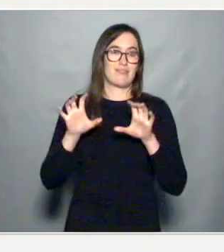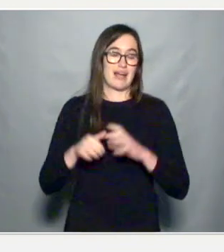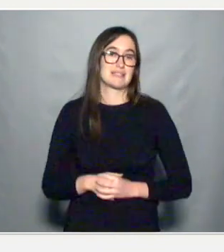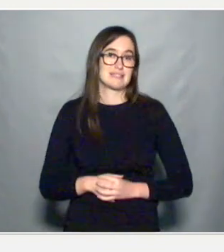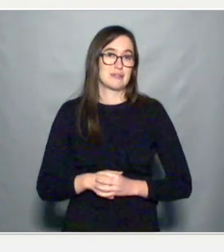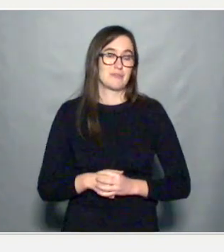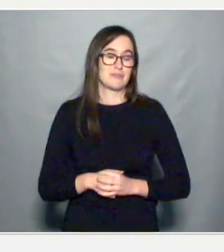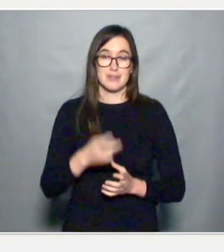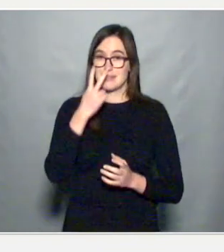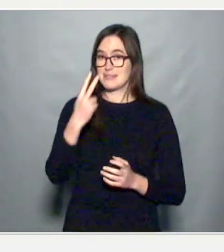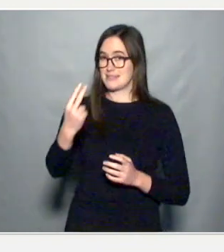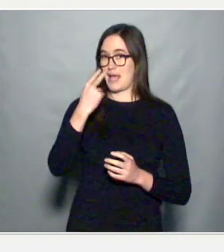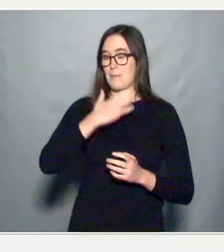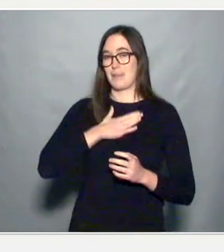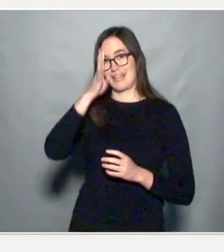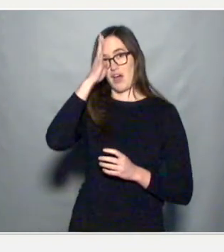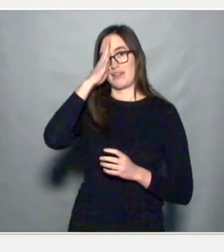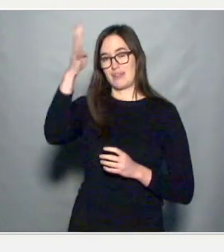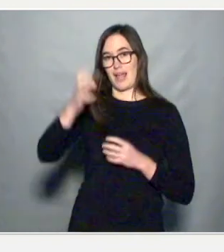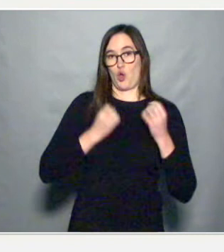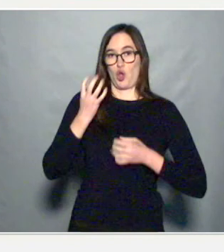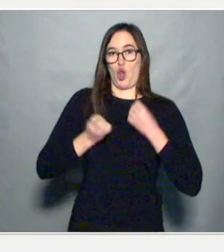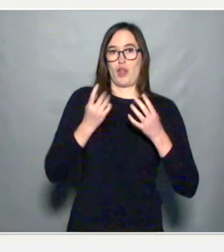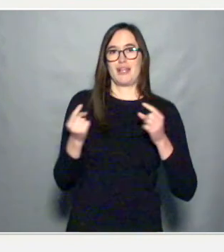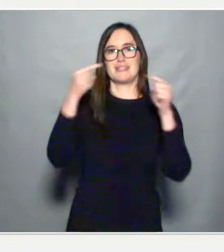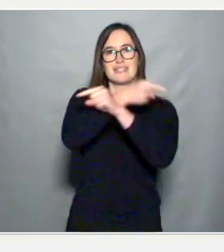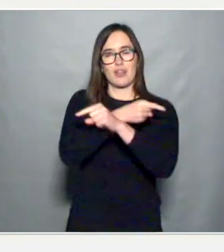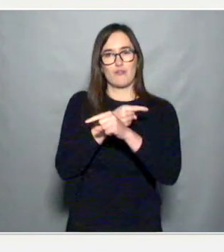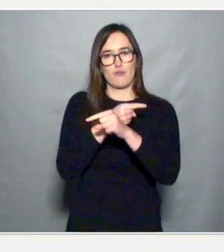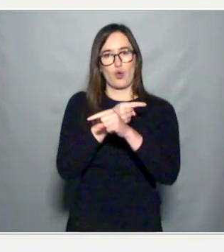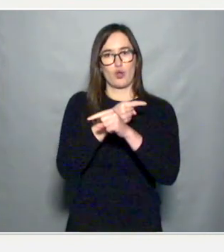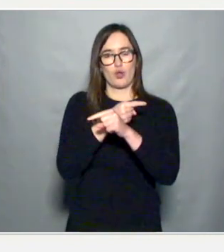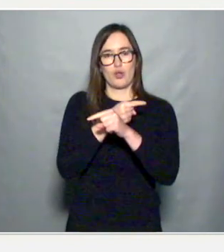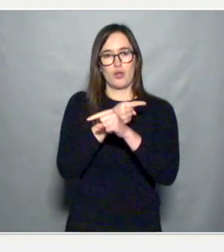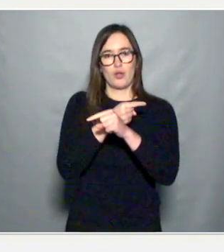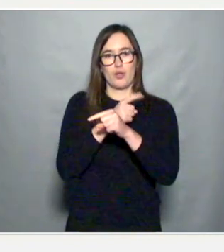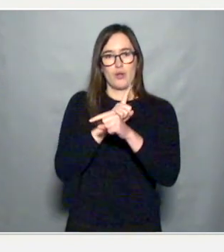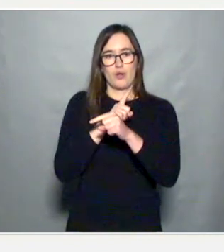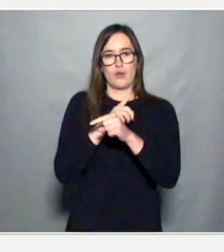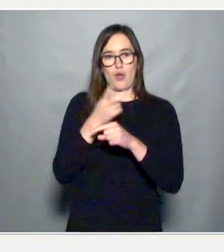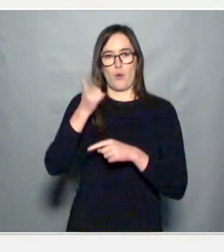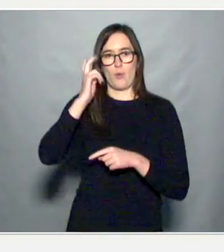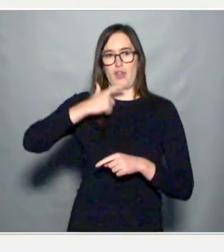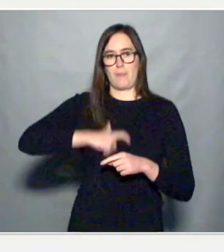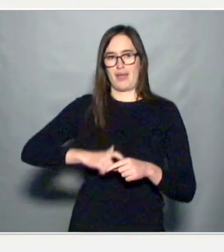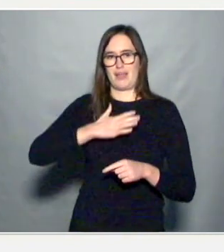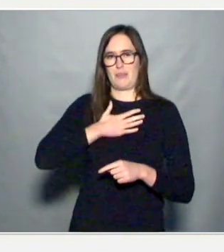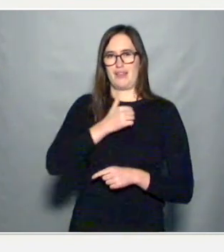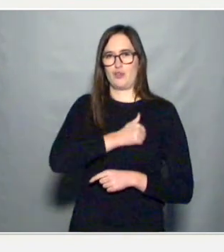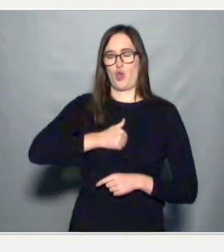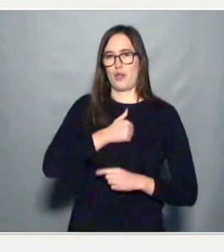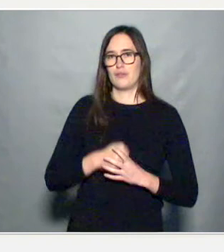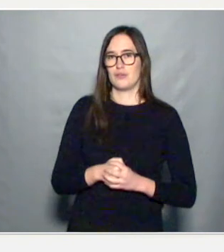min kreativitet och glöd istället för att banna mig i min nöd. När ska andra